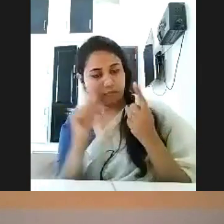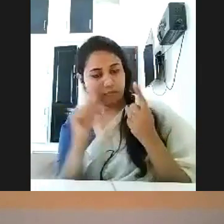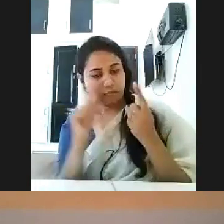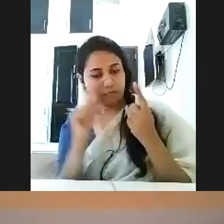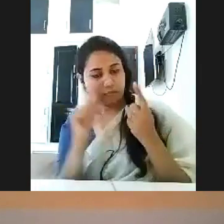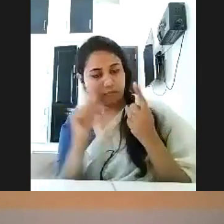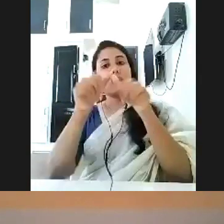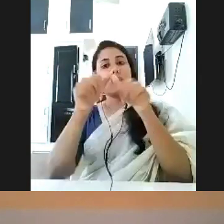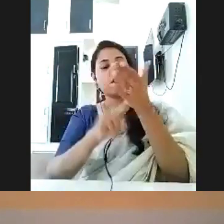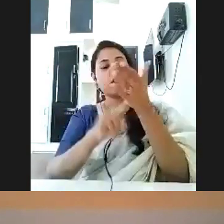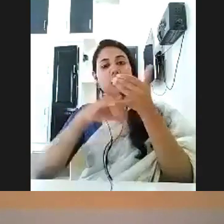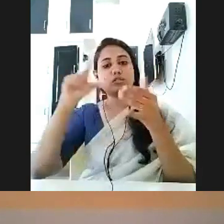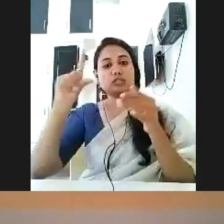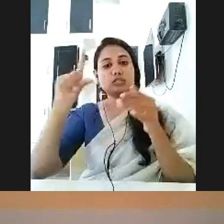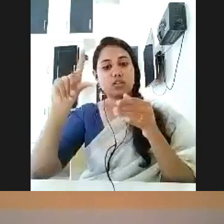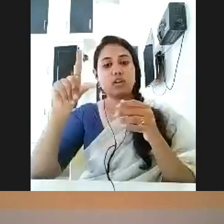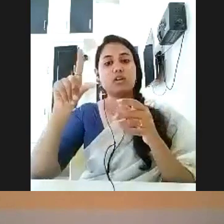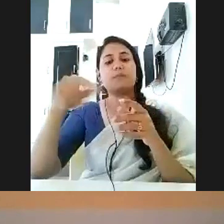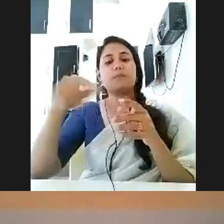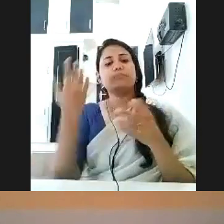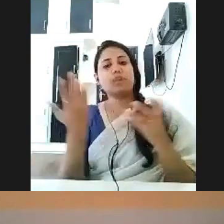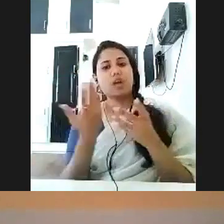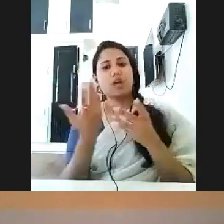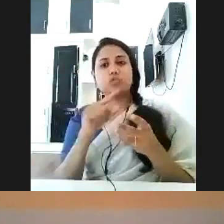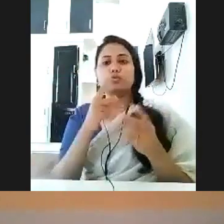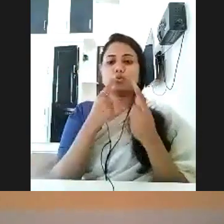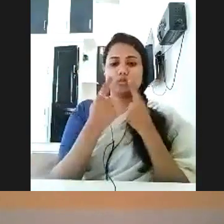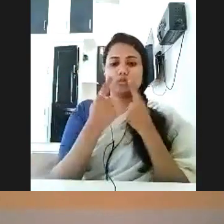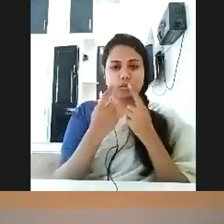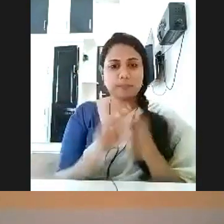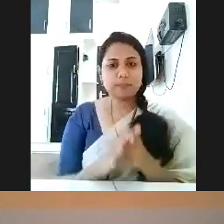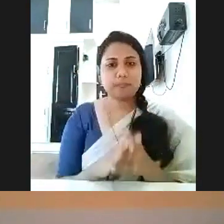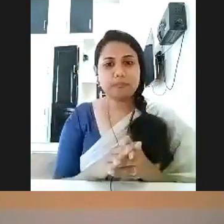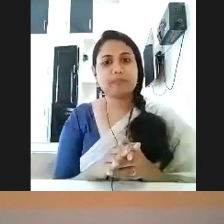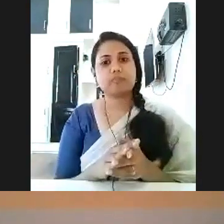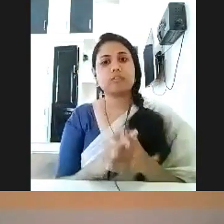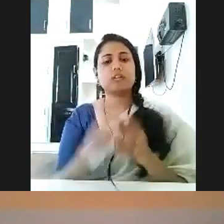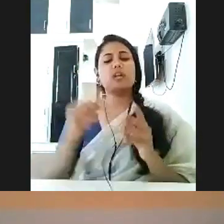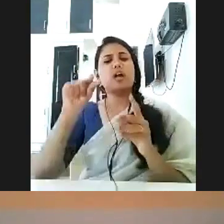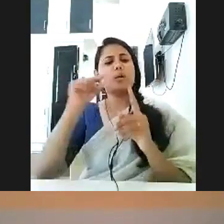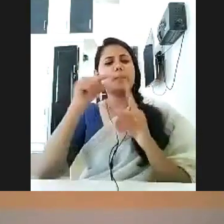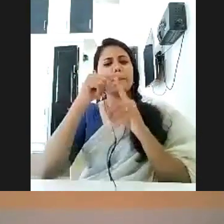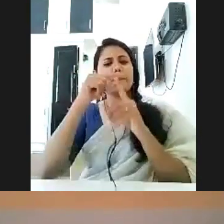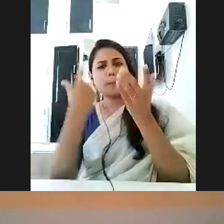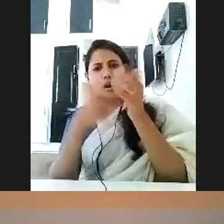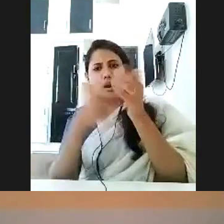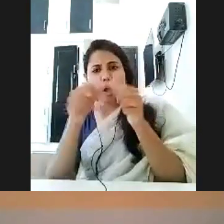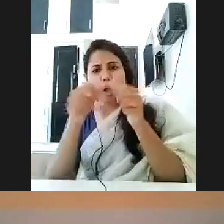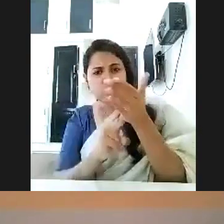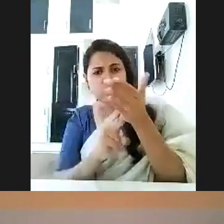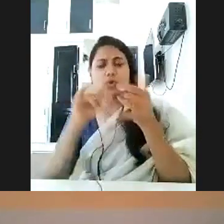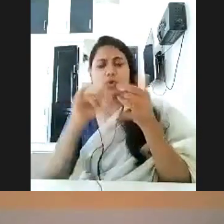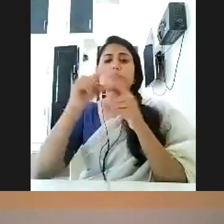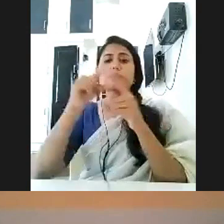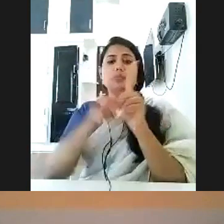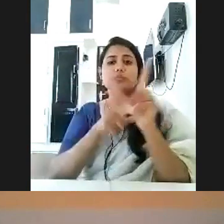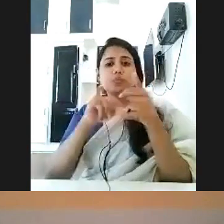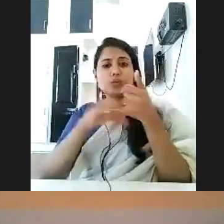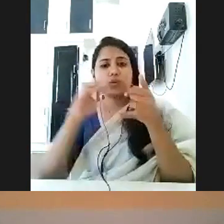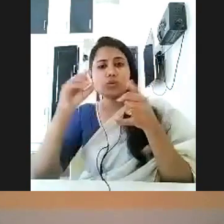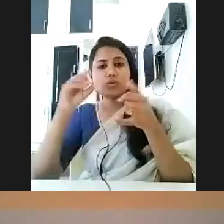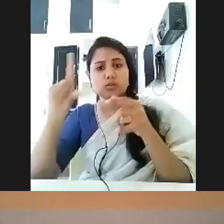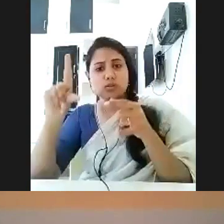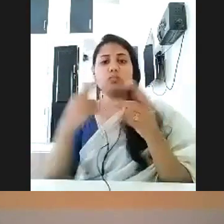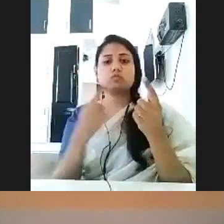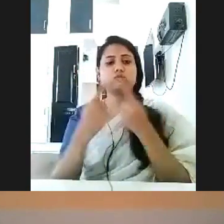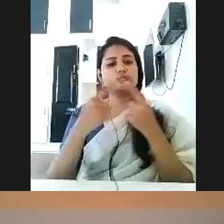പമ്പ് ഇൻഹിബിറ്റേഴ്സ് ഉണ്ടാവും. ലാൻസോപ്രസോൾ, പാൻറ്റോപ്രസോൾ പറഞ്ഞിട്ട്. സോ അങ്ങനത്തെ പ്രോട്ടോൺ പമ്പ് ഇൻഹിബിറ്റേഴ്സ് റെഗുലർ ആയിട്ടൊന്ന് യൂസ് ചെയ്യുമ്പോൾ കുറച്ചും